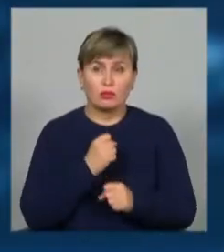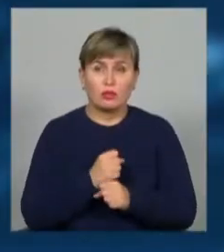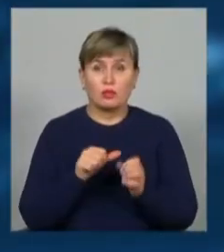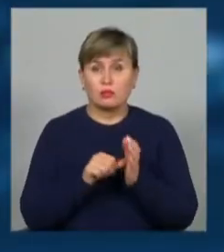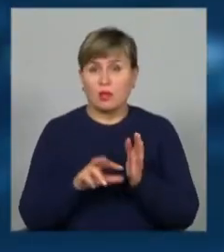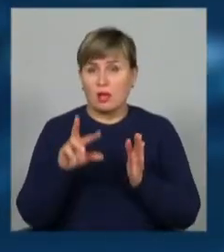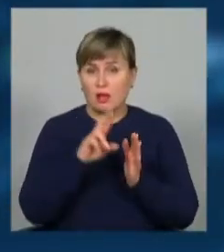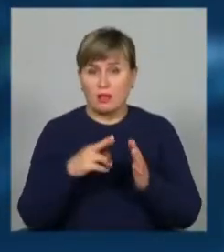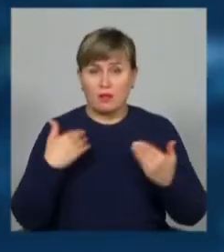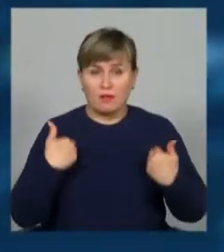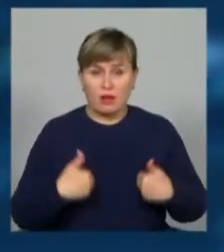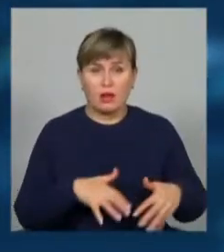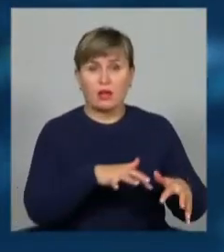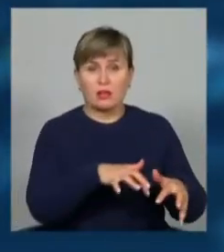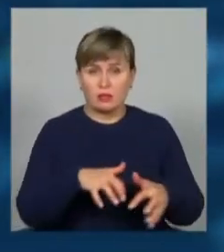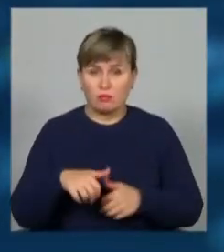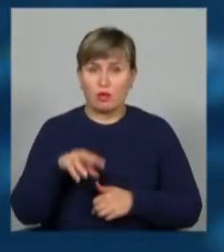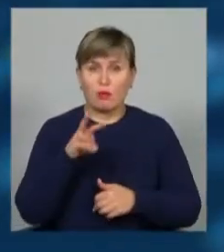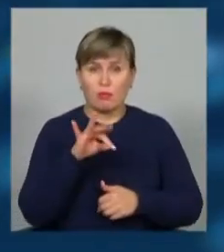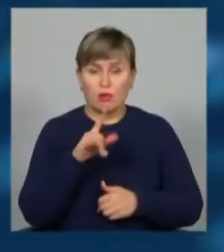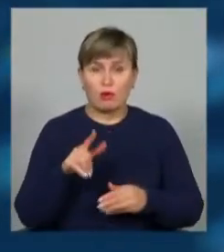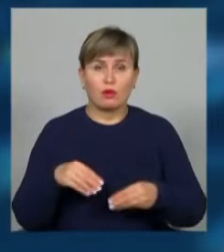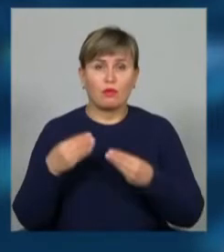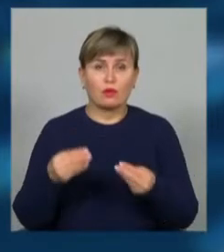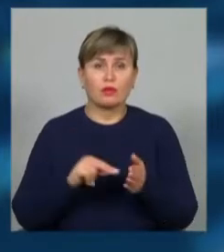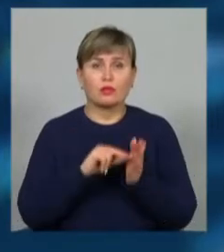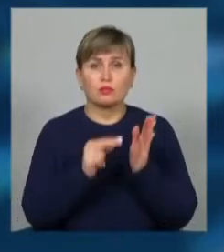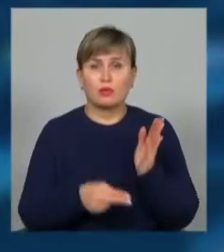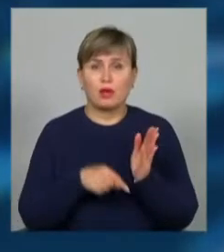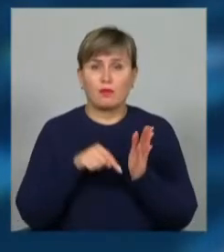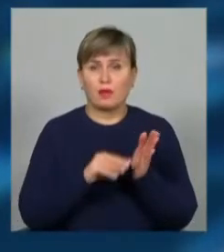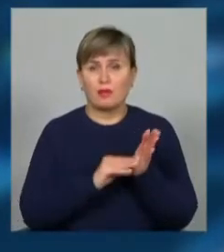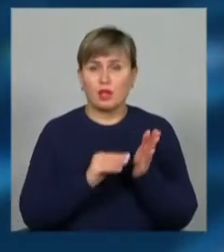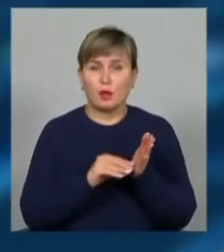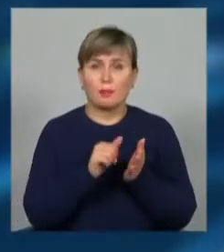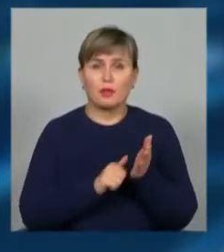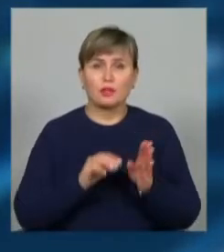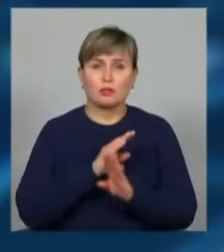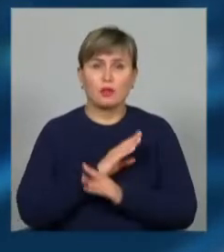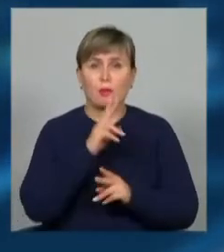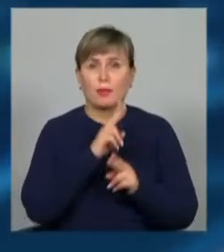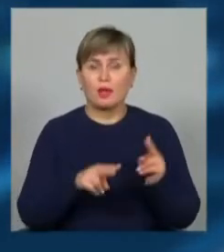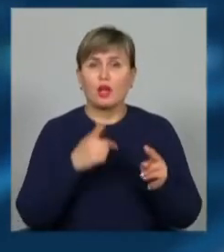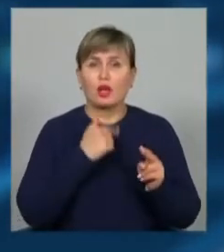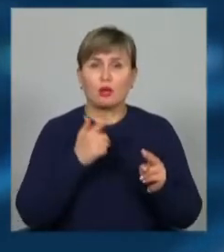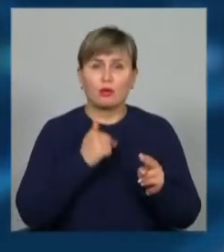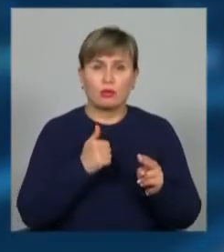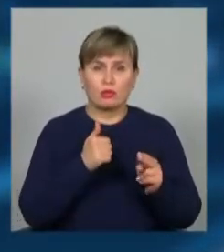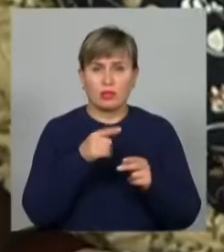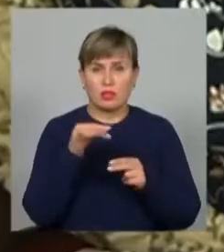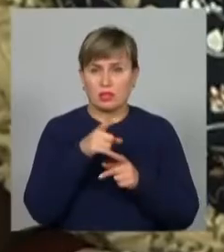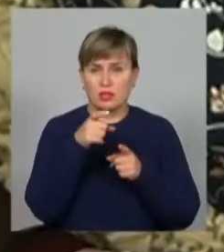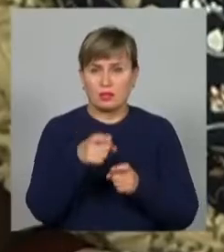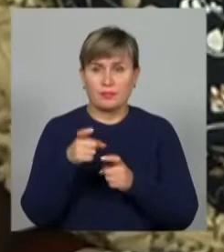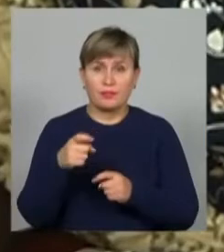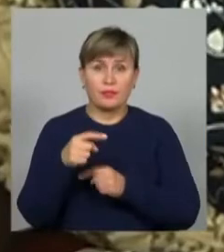семья забрала тело Мурата Мусабекова из морга. Тогда им выдали лишь справку, на которой была указана причина смерти – потеря крови в результате огнестрельного ранения. А